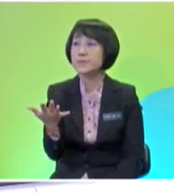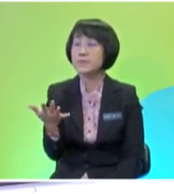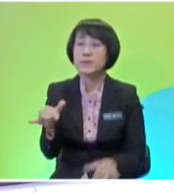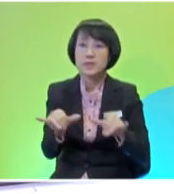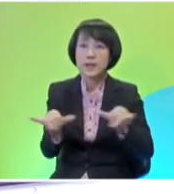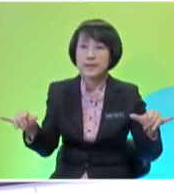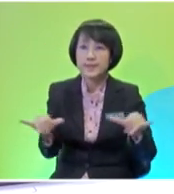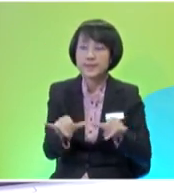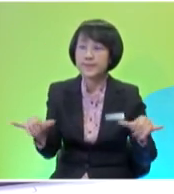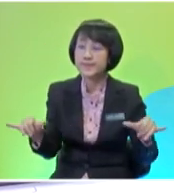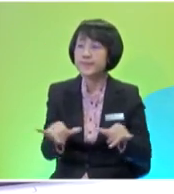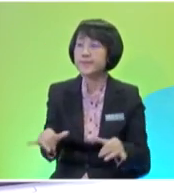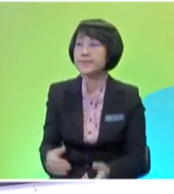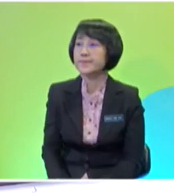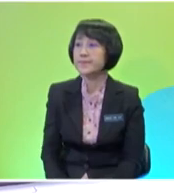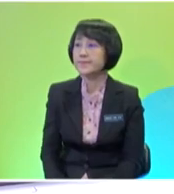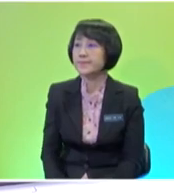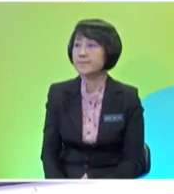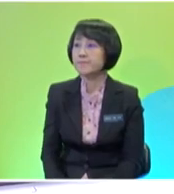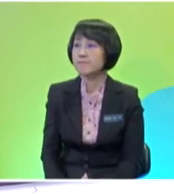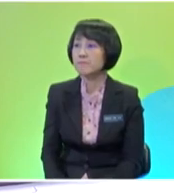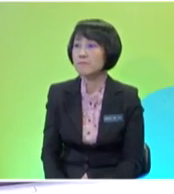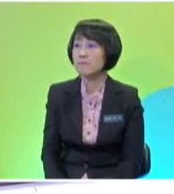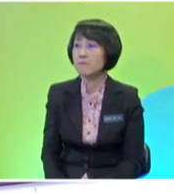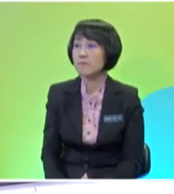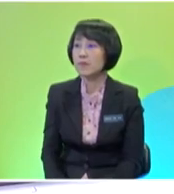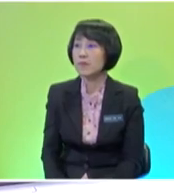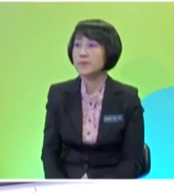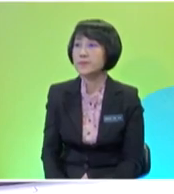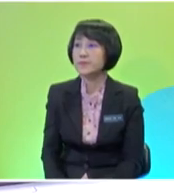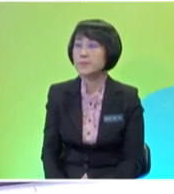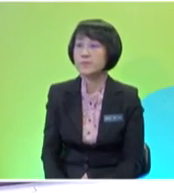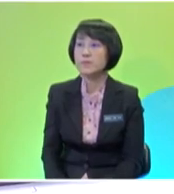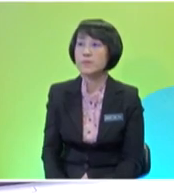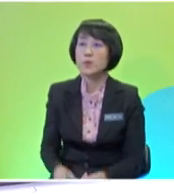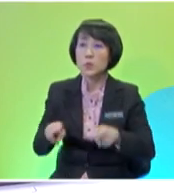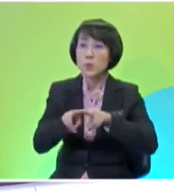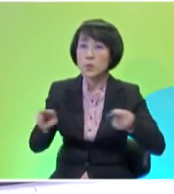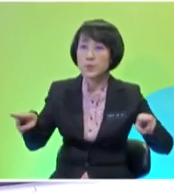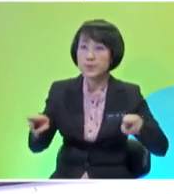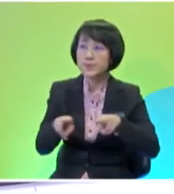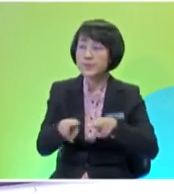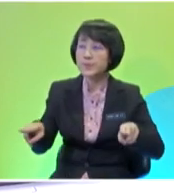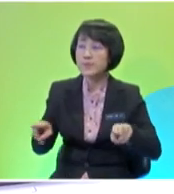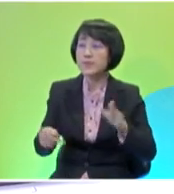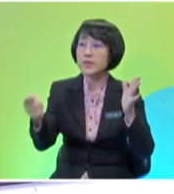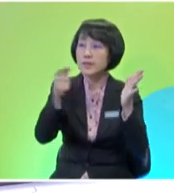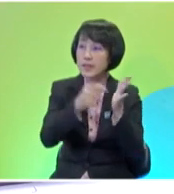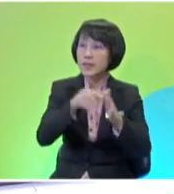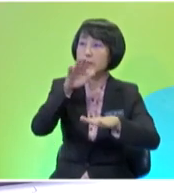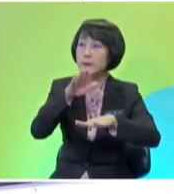kita punya hasil produk. Jadi bila kita tengok pada ukuran tersebut, okay, kita mesti ukur dan tanda pada bahan